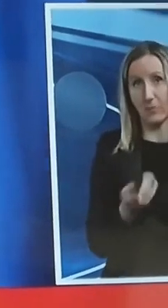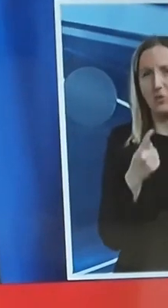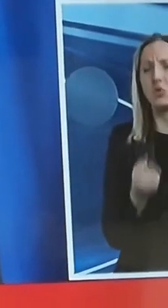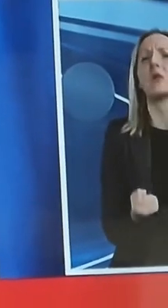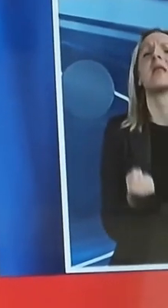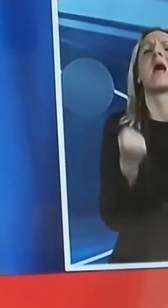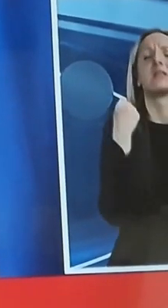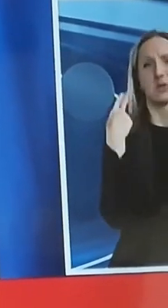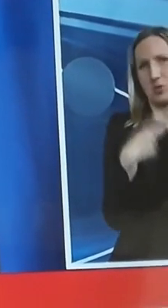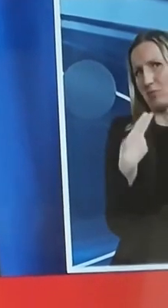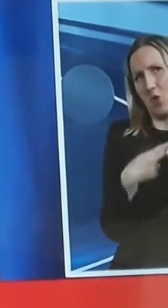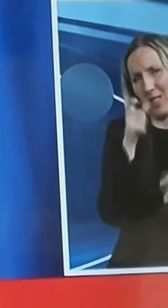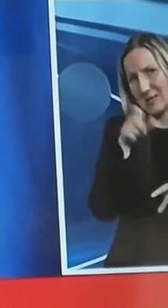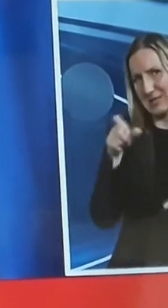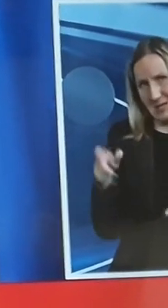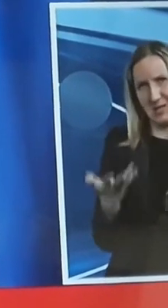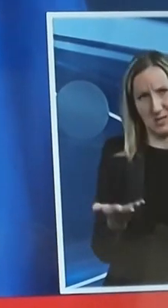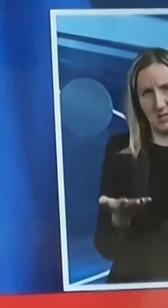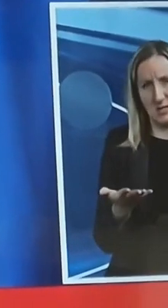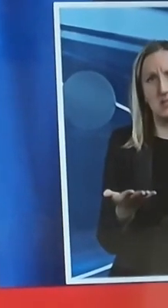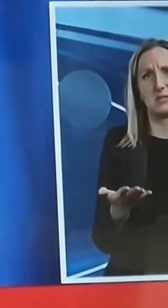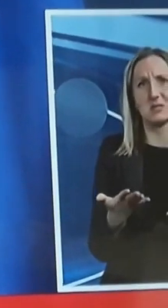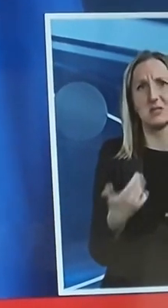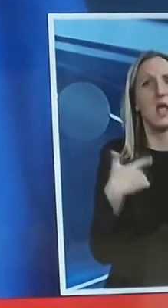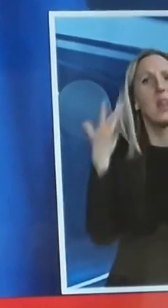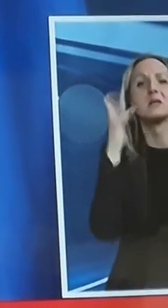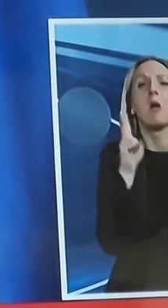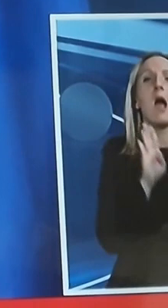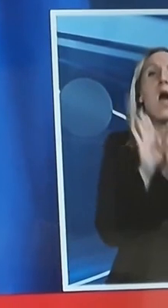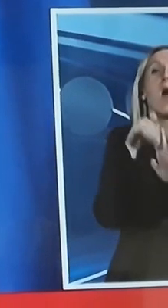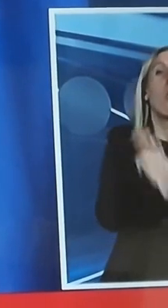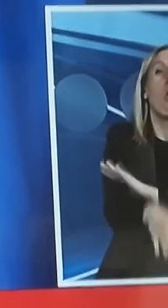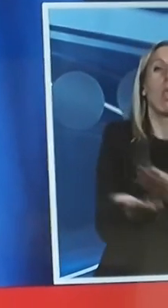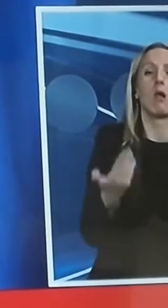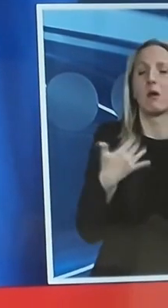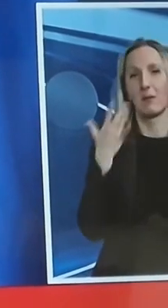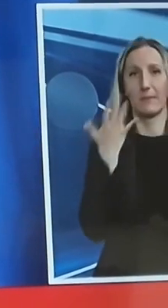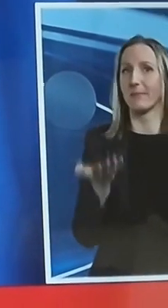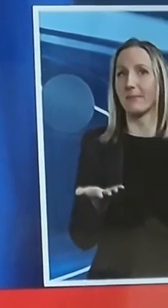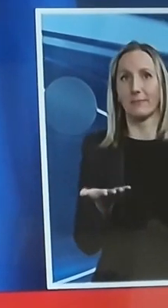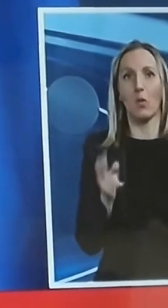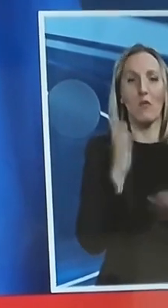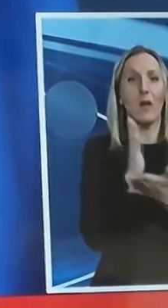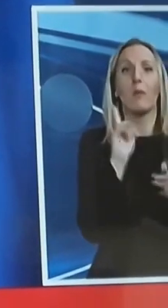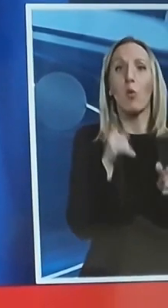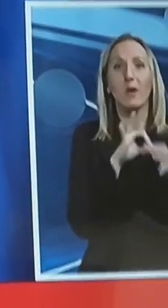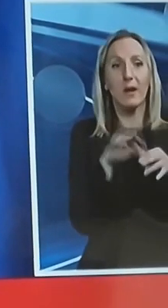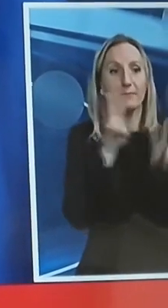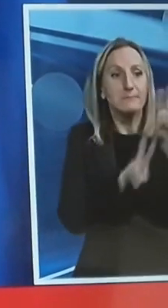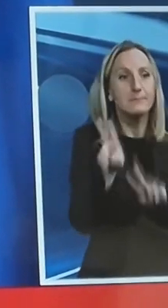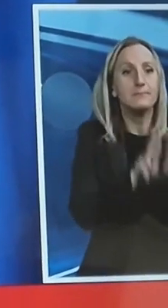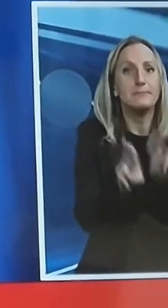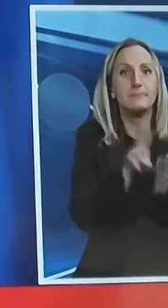su najteže kliničke slike koje se viđaju i uvek imaju nepredvidljivi tok. To je razlog zašto je potrebno da se i dalje